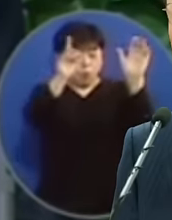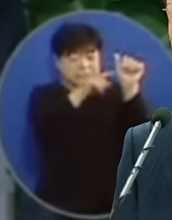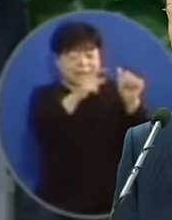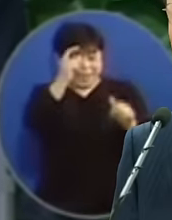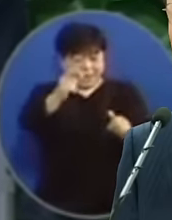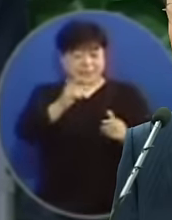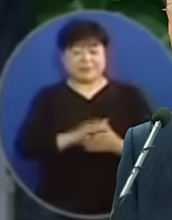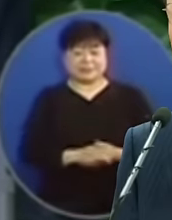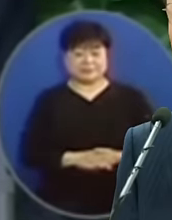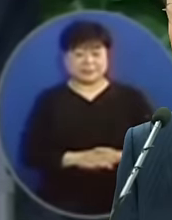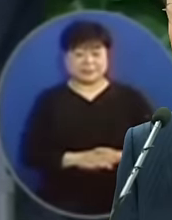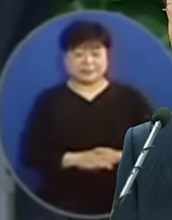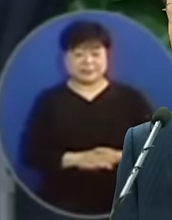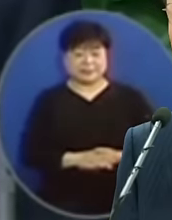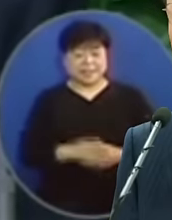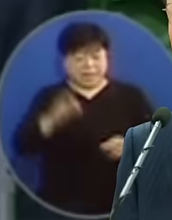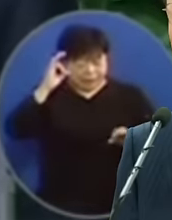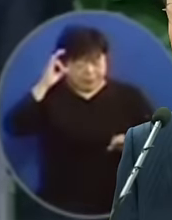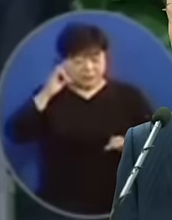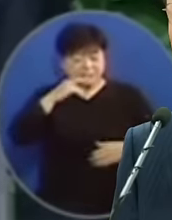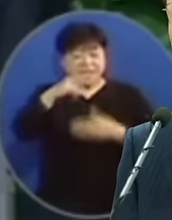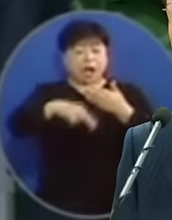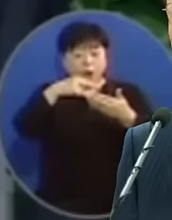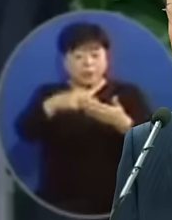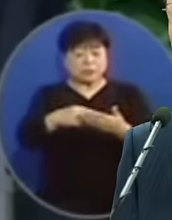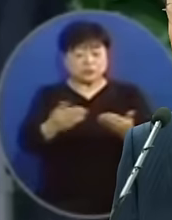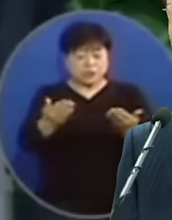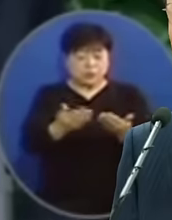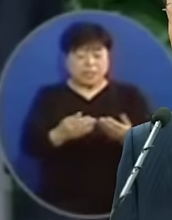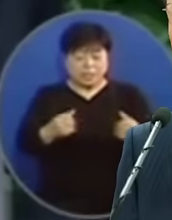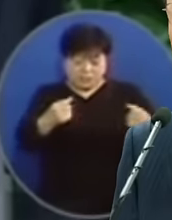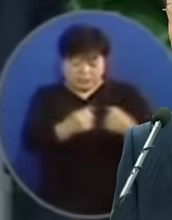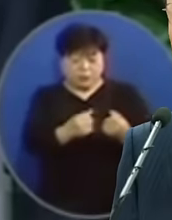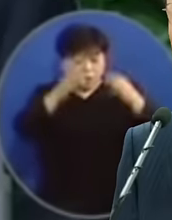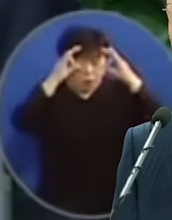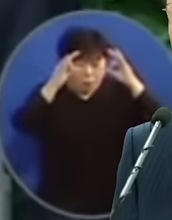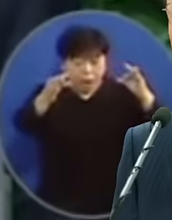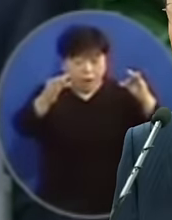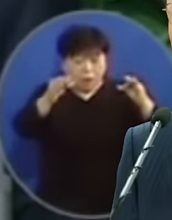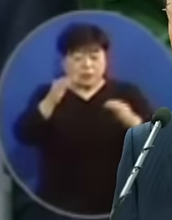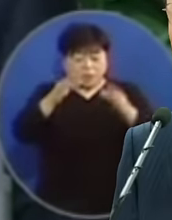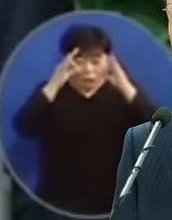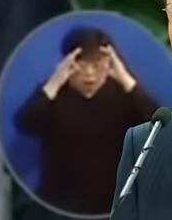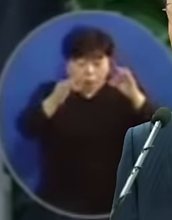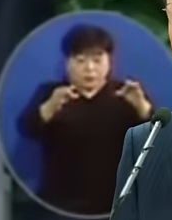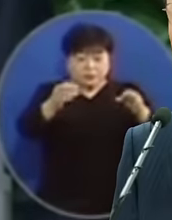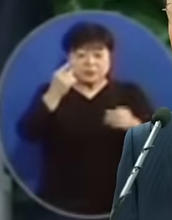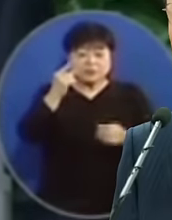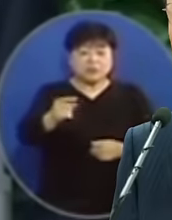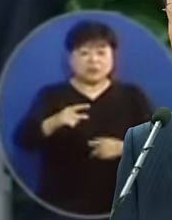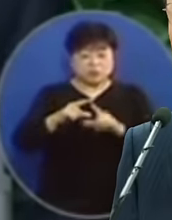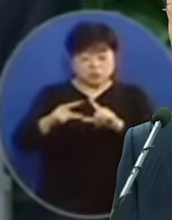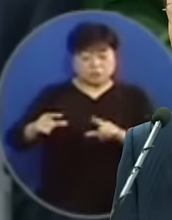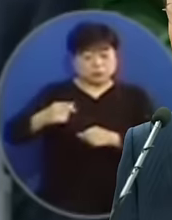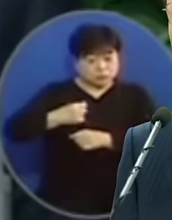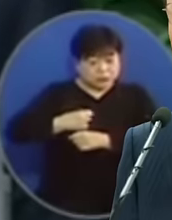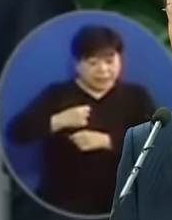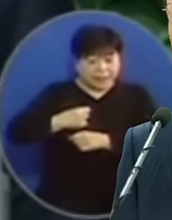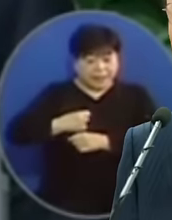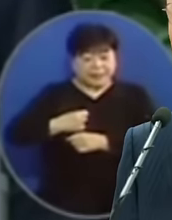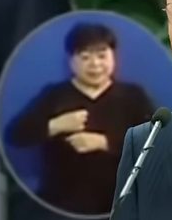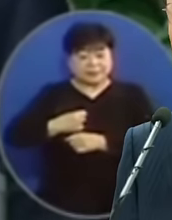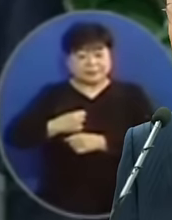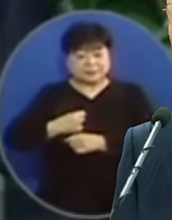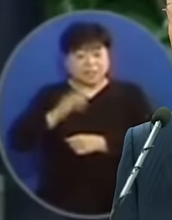강하게 말했습니다. 오늘 가만히 있어 야훼께서 우리를 위해서 싸우는 것을 보라. 오늘 너희가 본 저